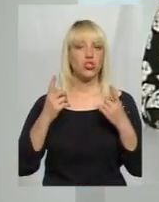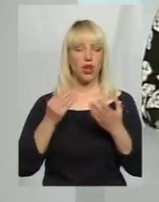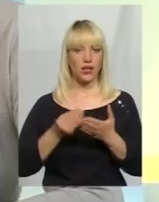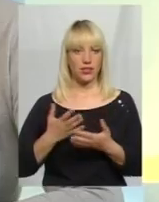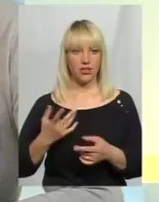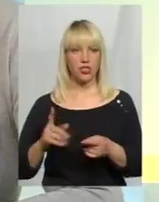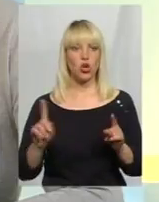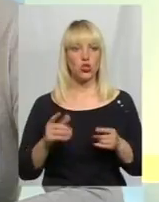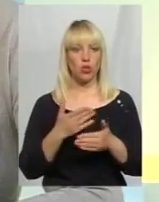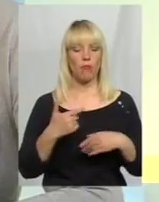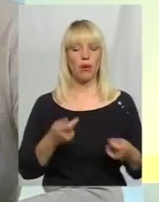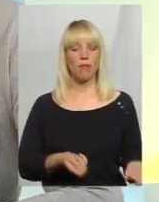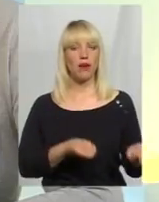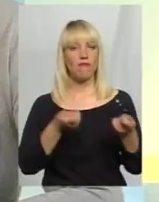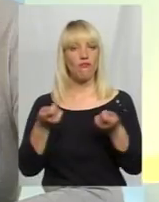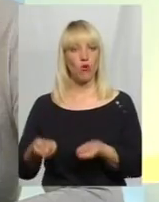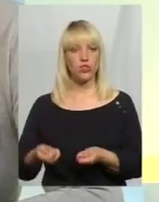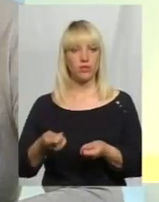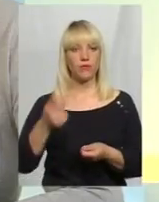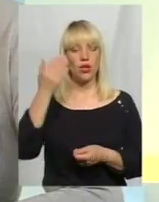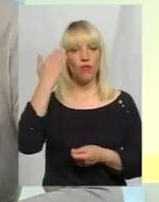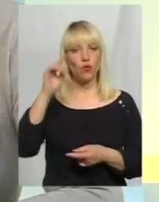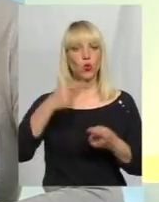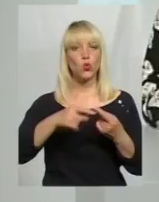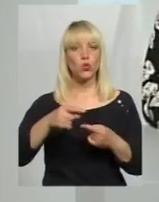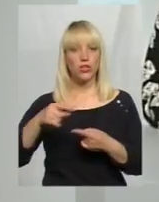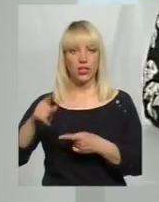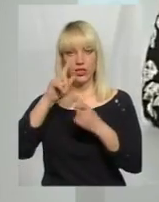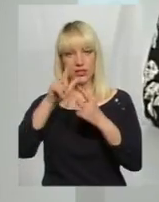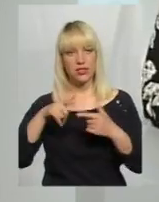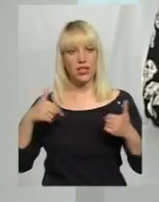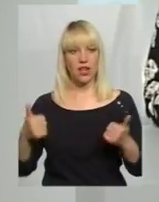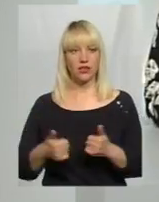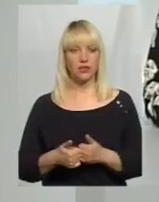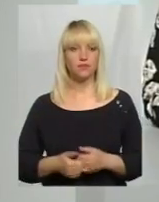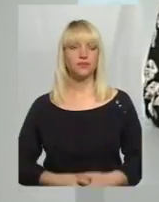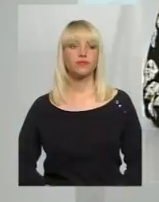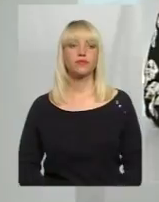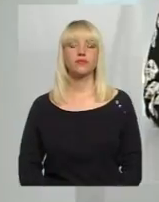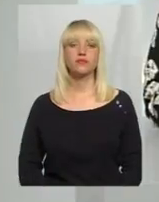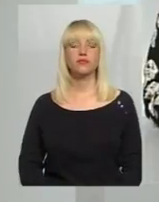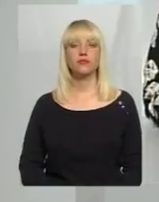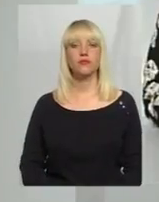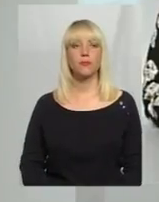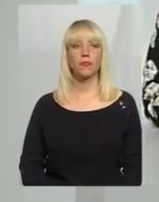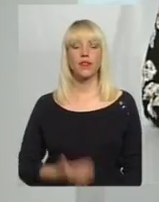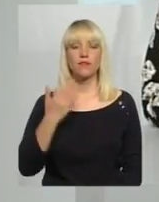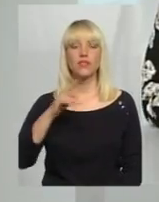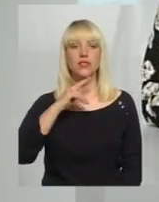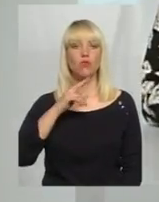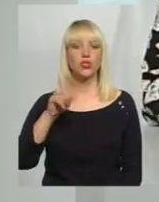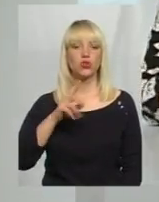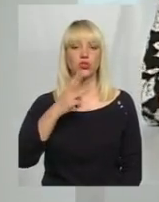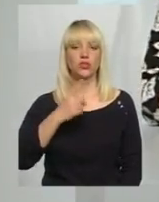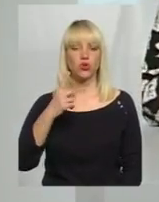ми її привозимо в другі країни. Пані Наталі, ви зауважили, що 31 підприємець